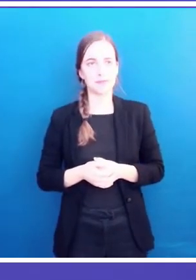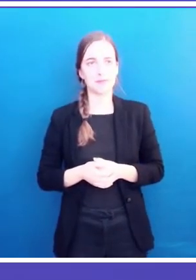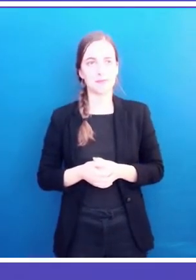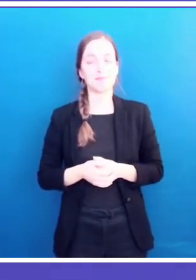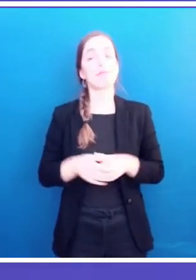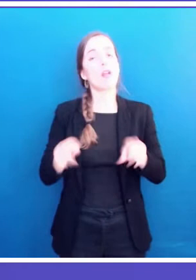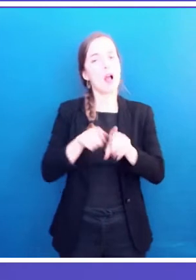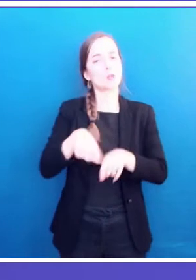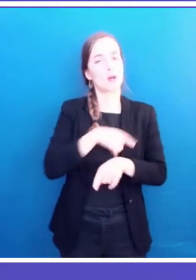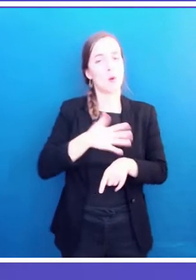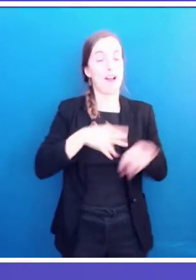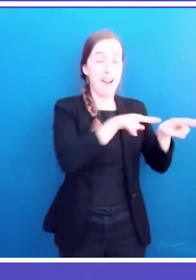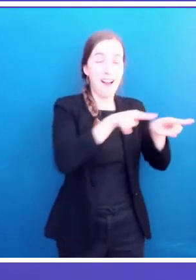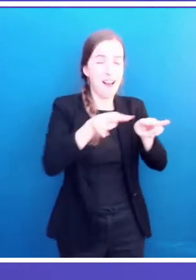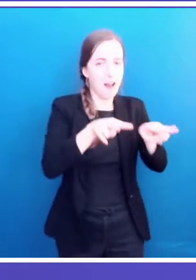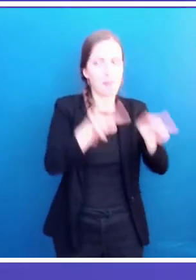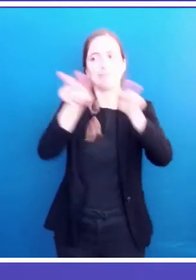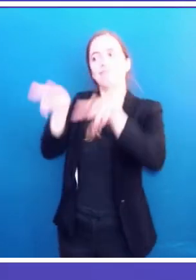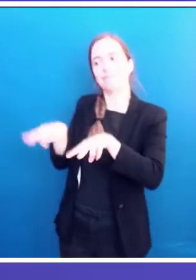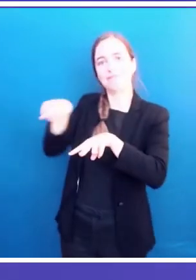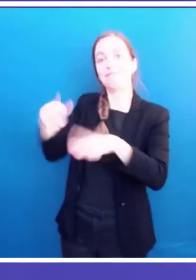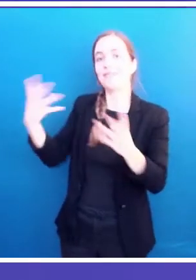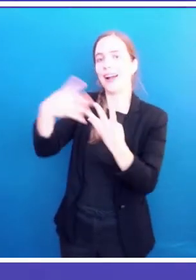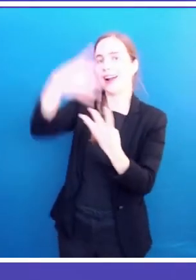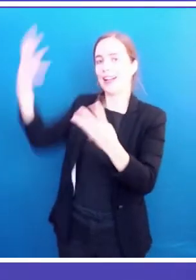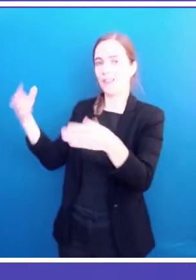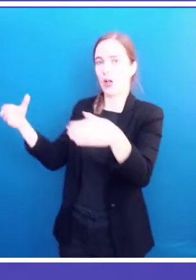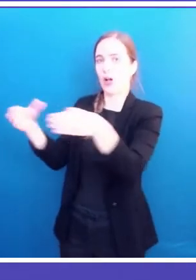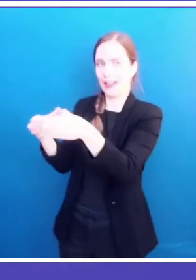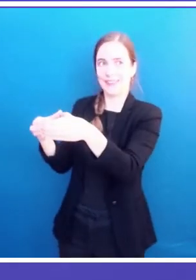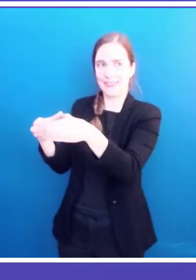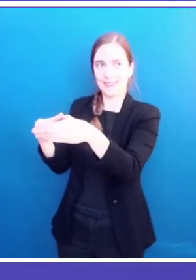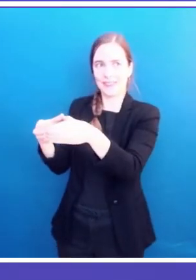مجتمع المثليين والمثليات الذين تأثروا بشكل كبير،